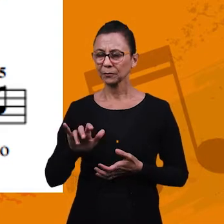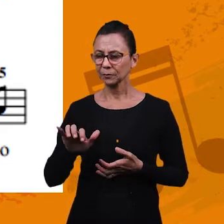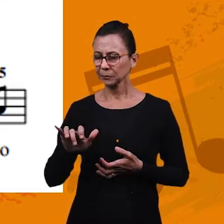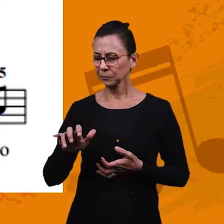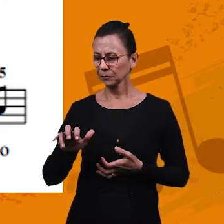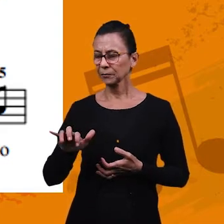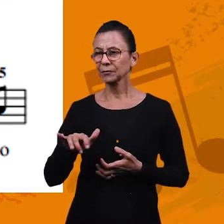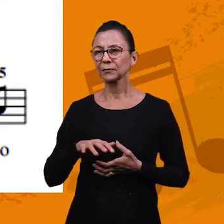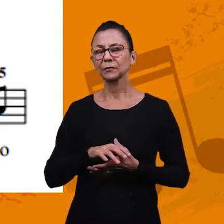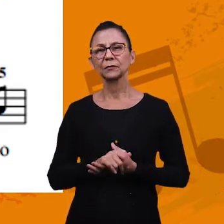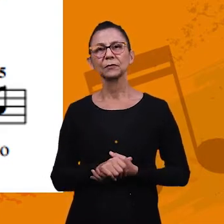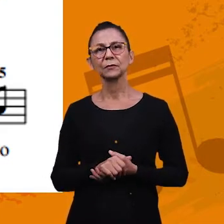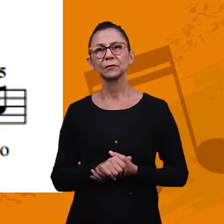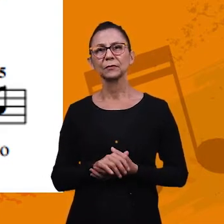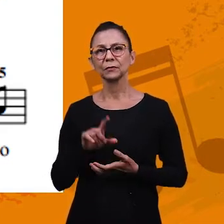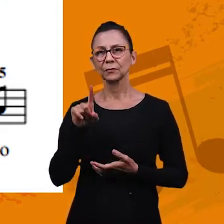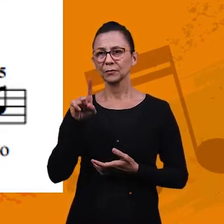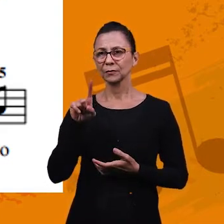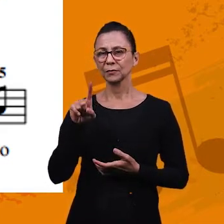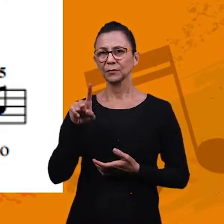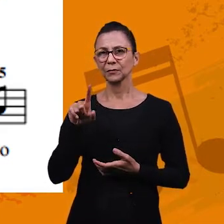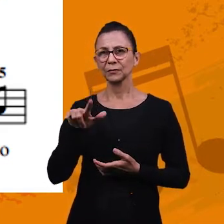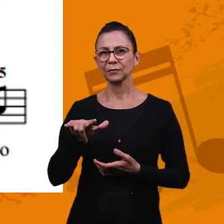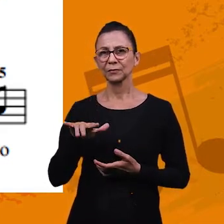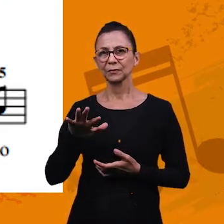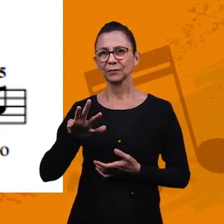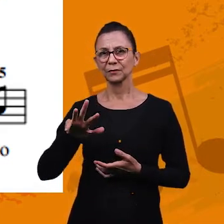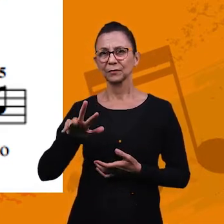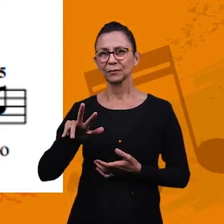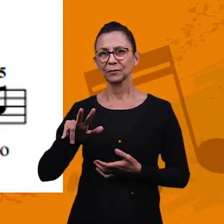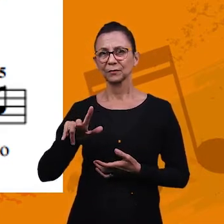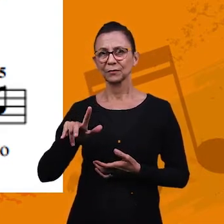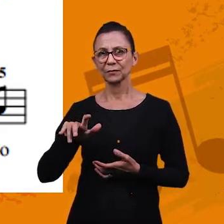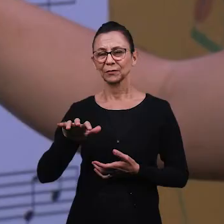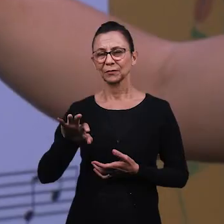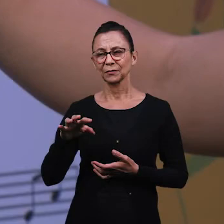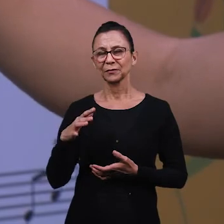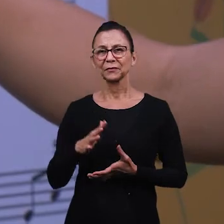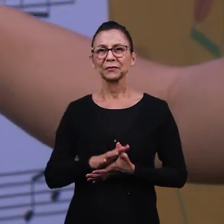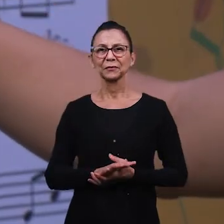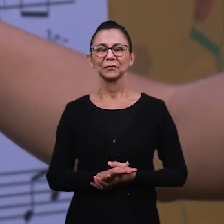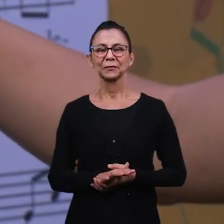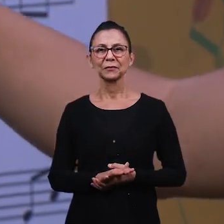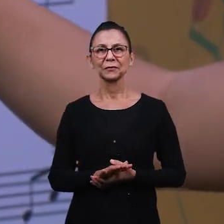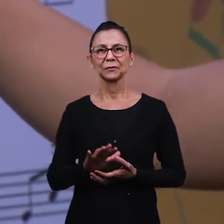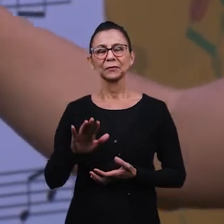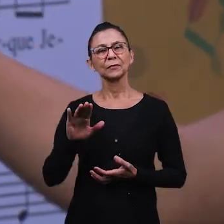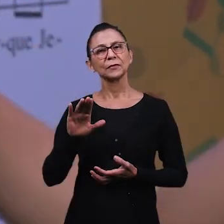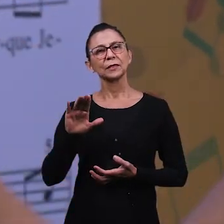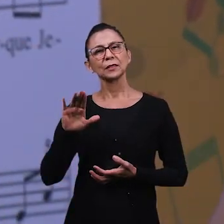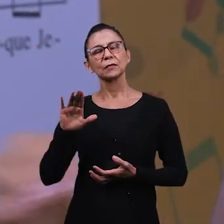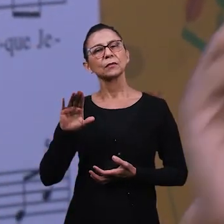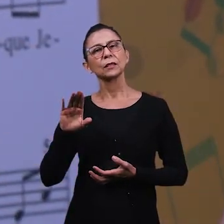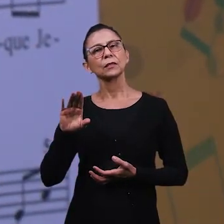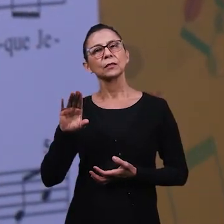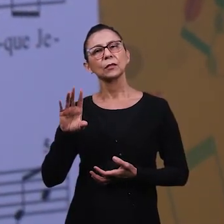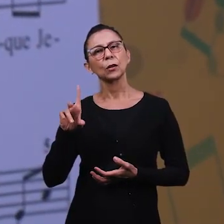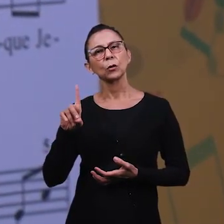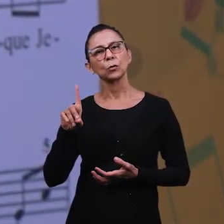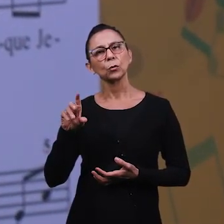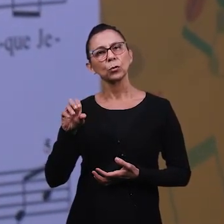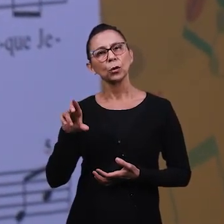partition, que nous avons la doigté. Nous avons le doigt 1, le do, le doigt 5, la, le doigt 5,